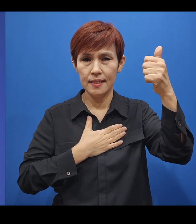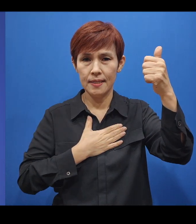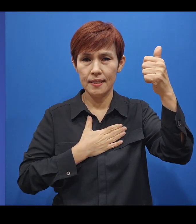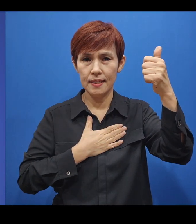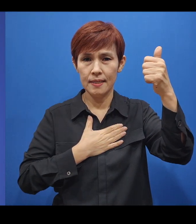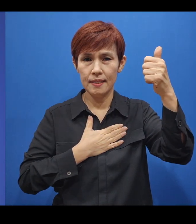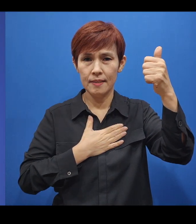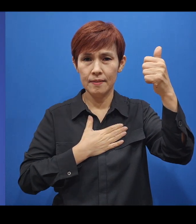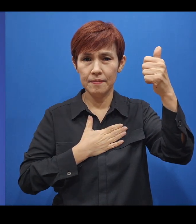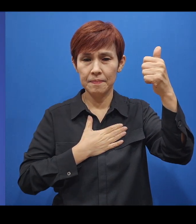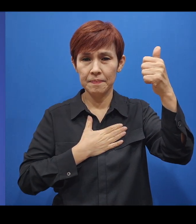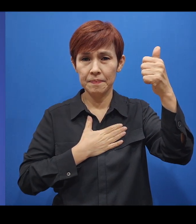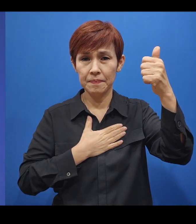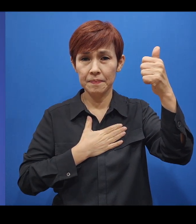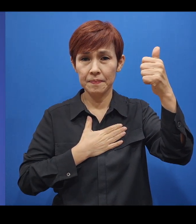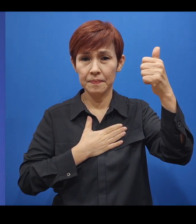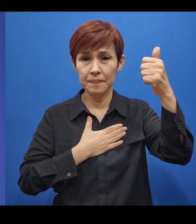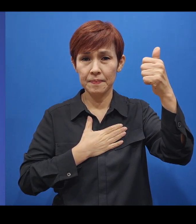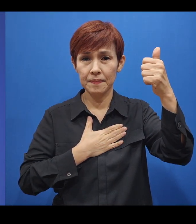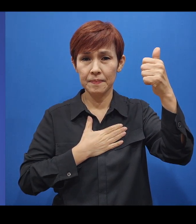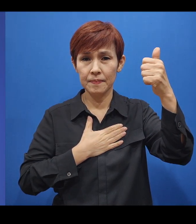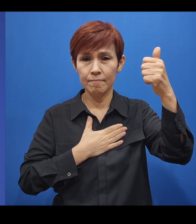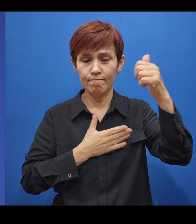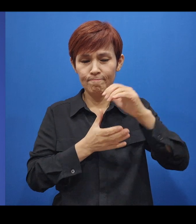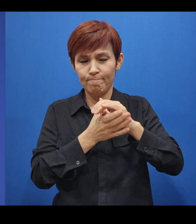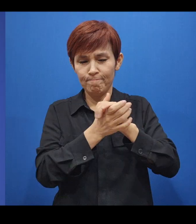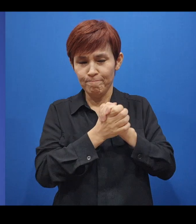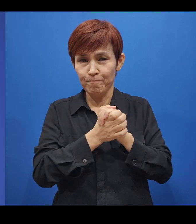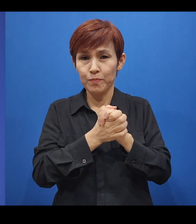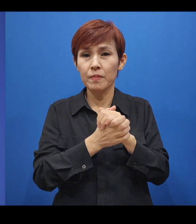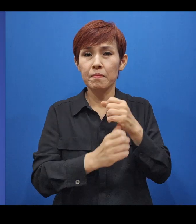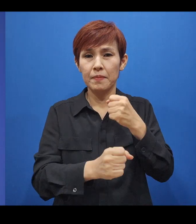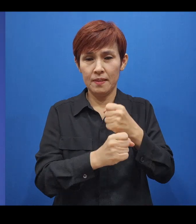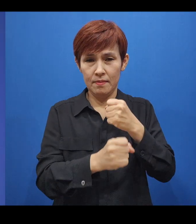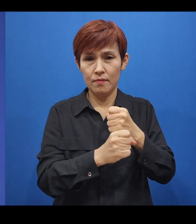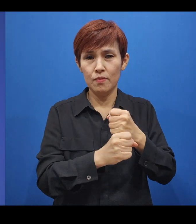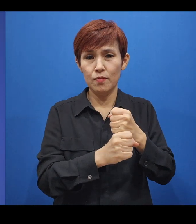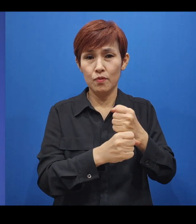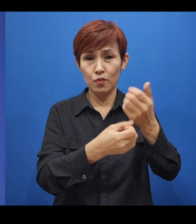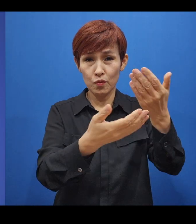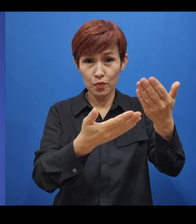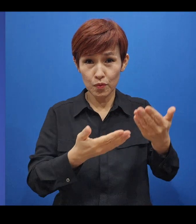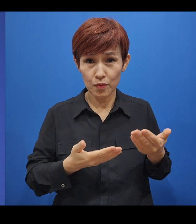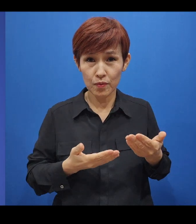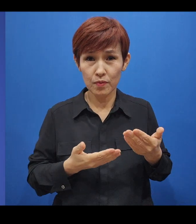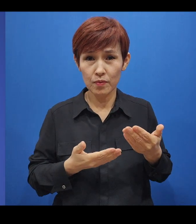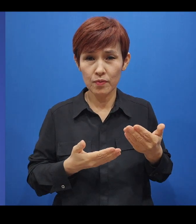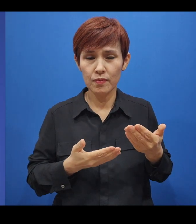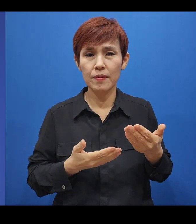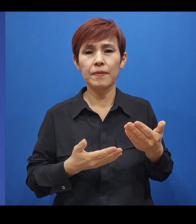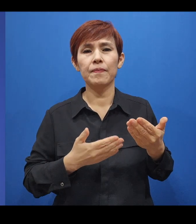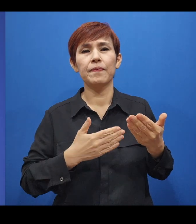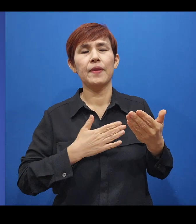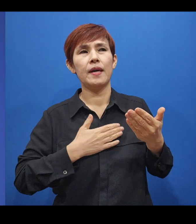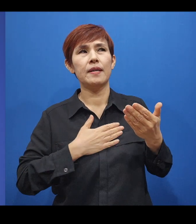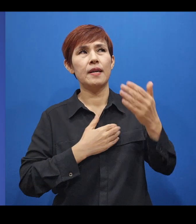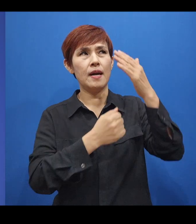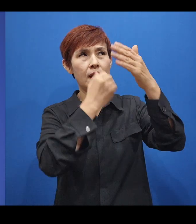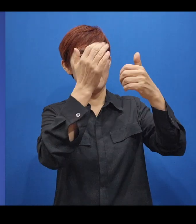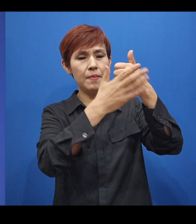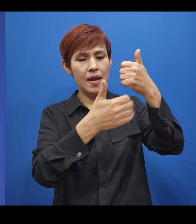하나님과 원수되어 버린 나를 화목하게 만드셔서 나를 하나님의